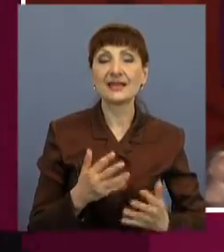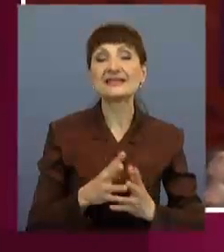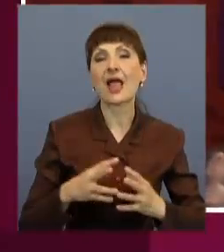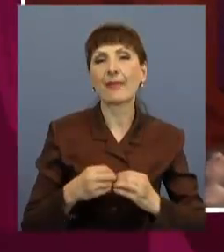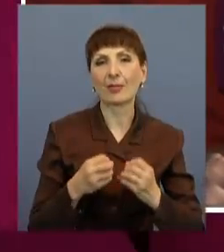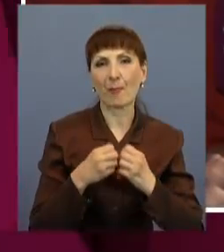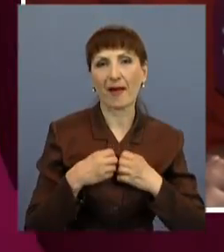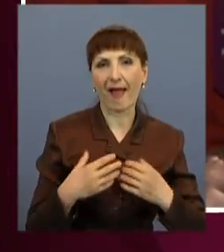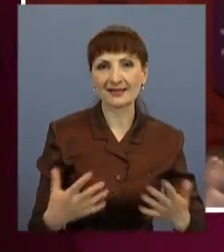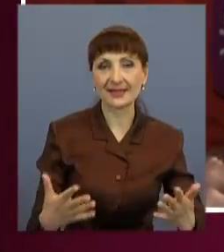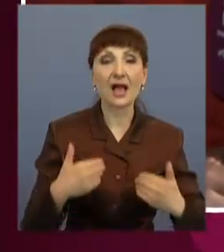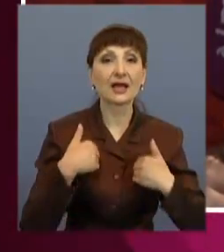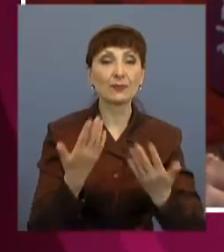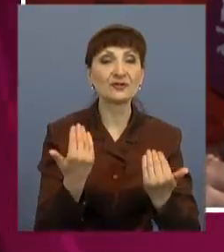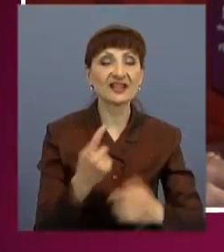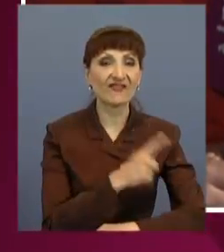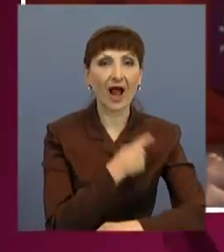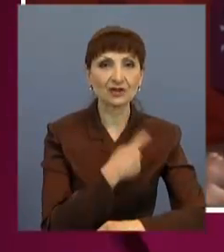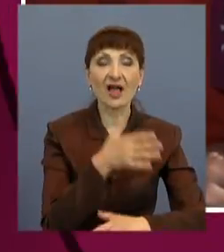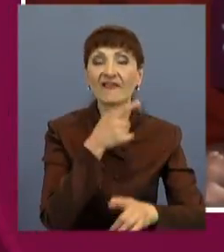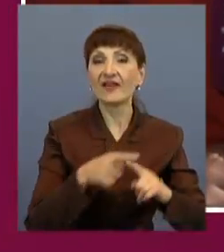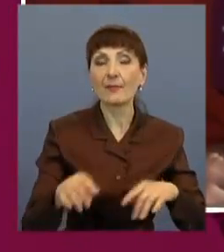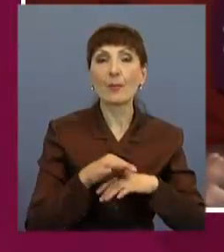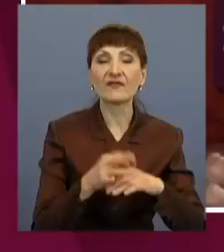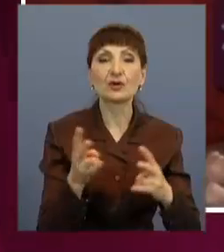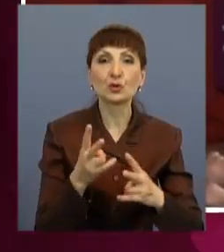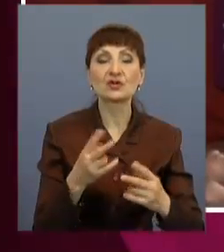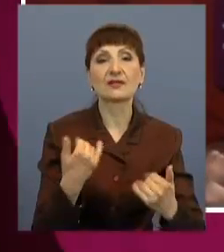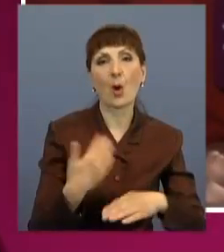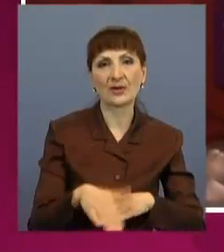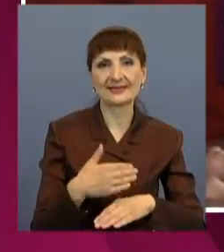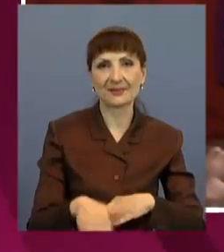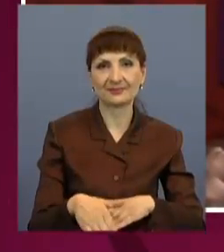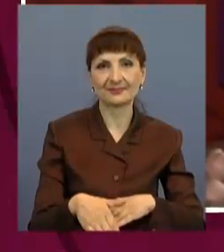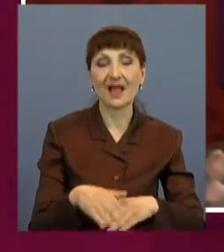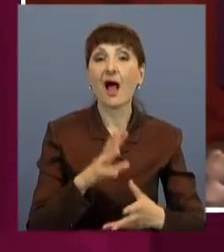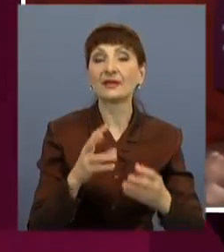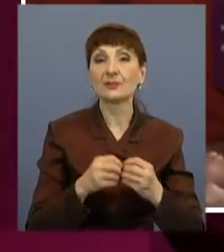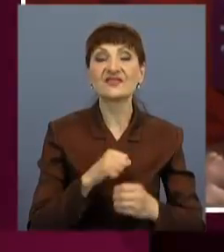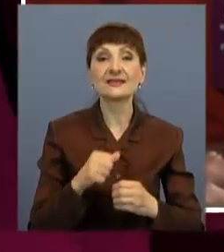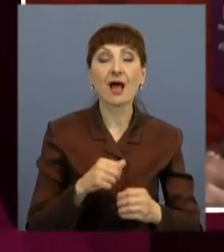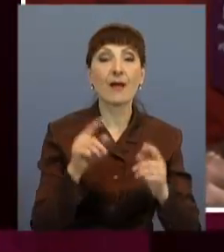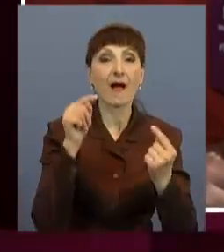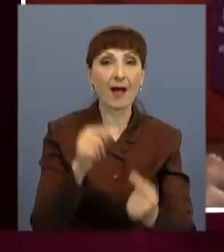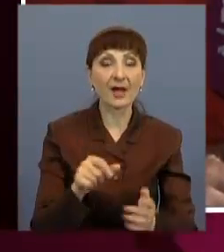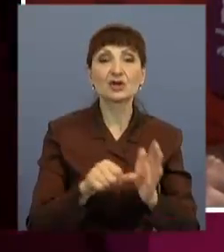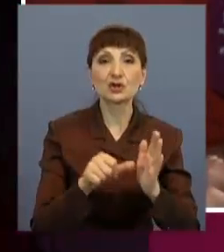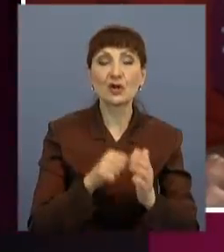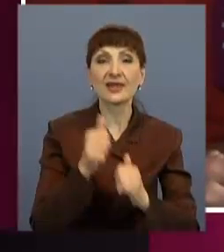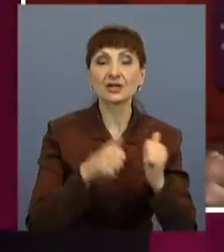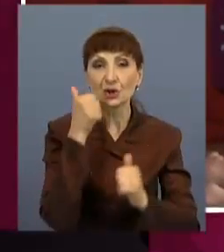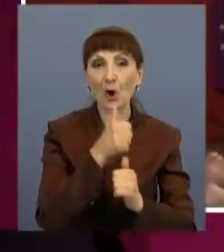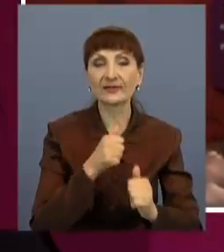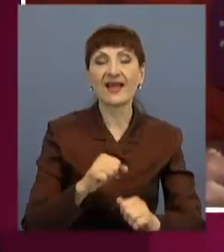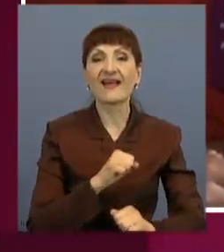семейному празднику. Как и рекомендуют сейчас врачи, время проводить нужно на свежем воздухе. А потому в самый раз 6-й ежегодный